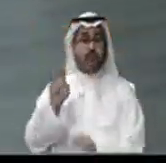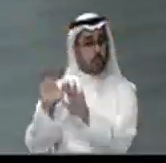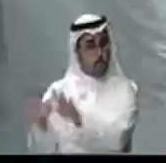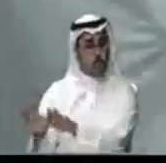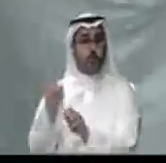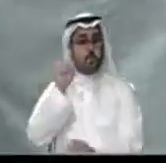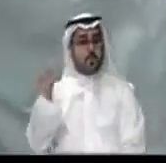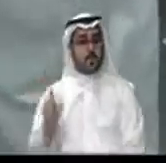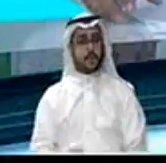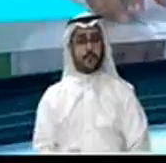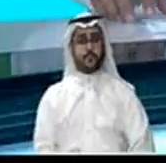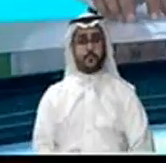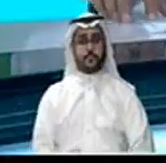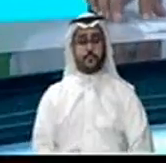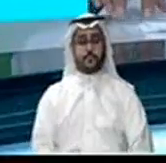167,000 حاج وحاجة.